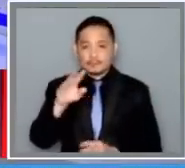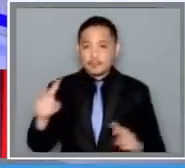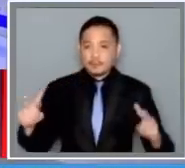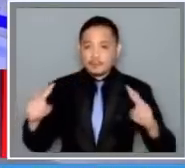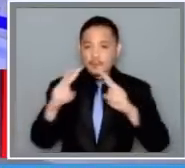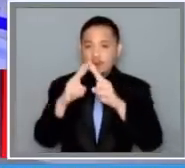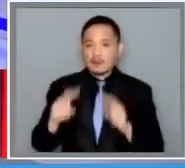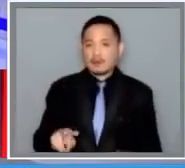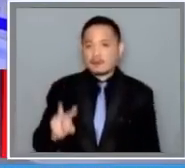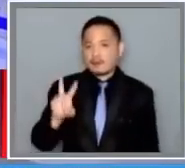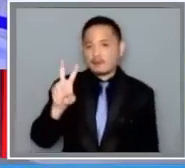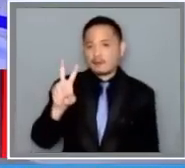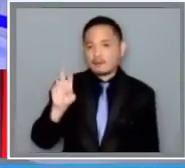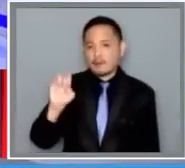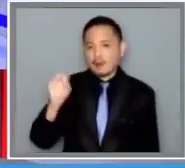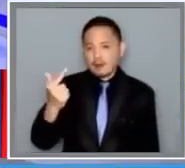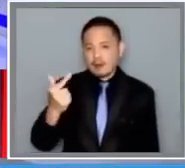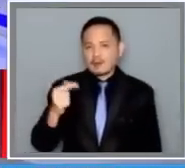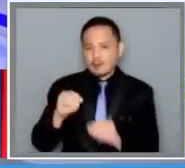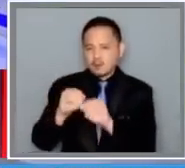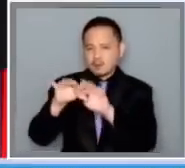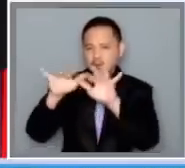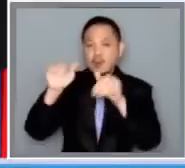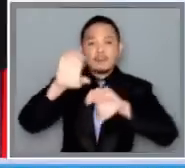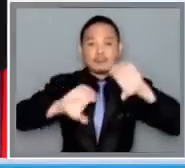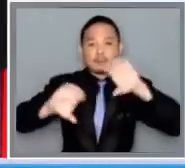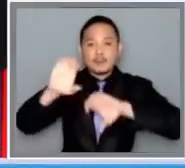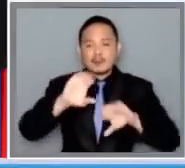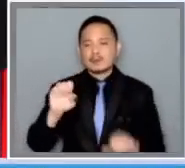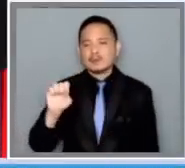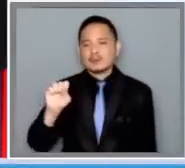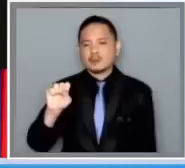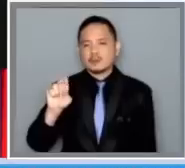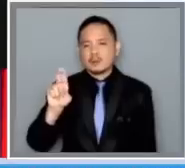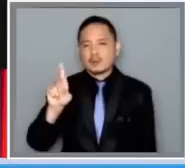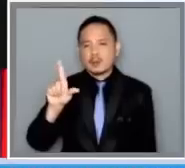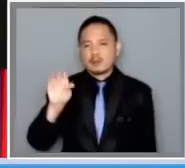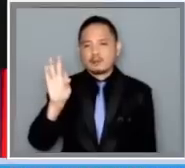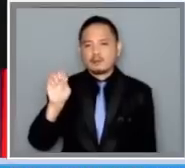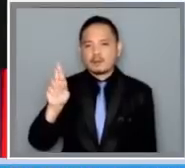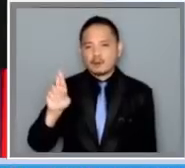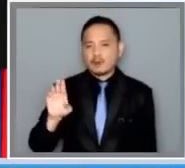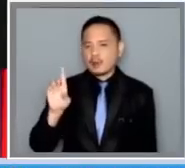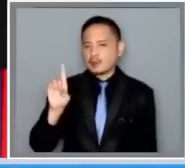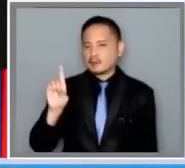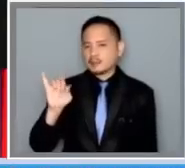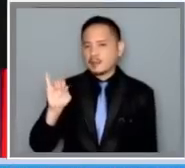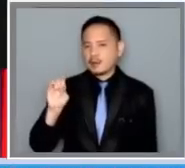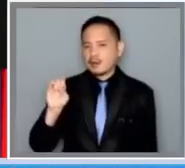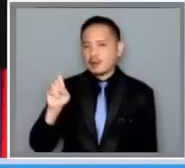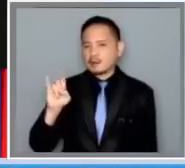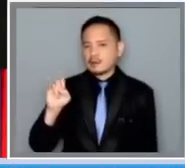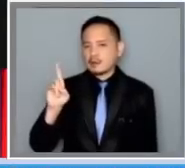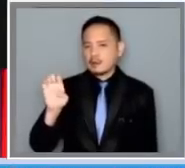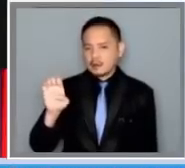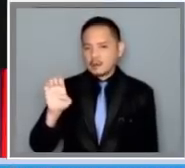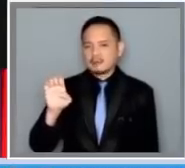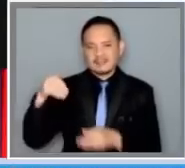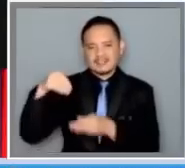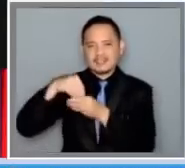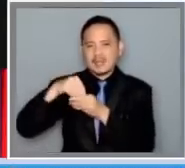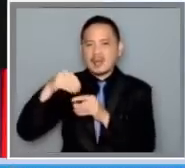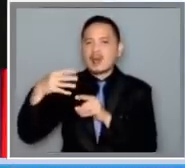is sulfur dioxide, ano? So ang sulfur dioxide is mostly absorbed in the nasal